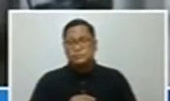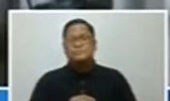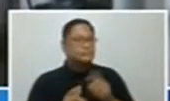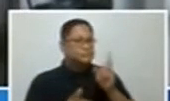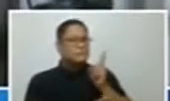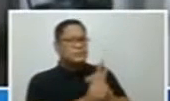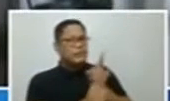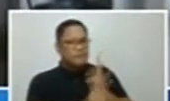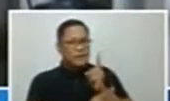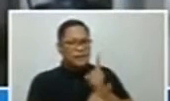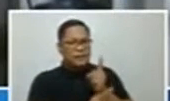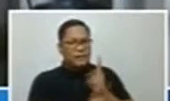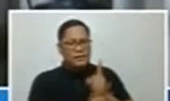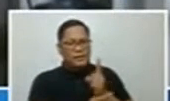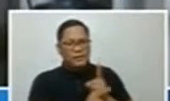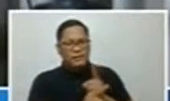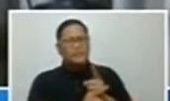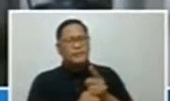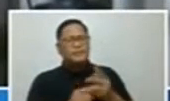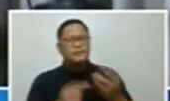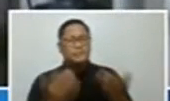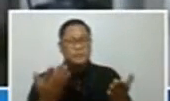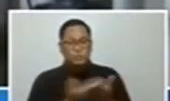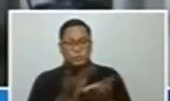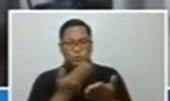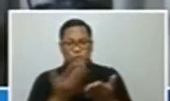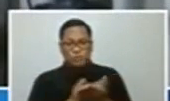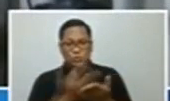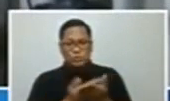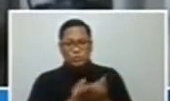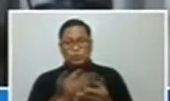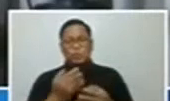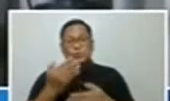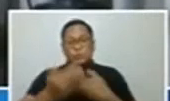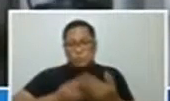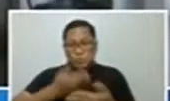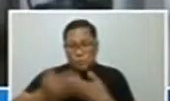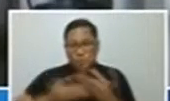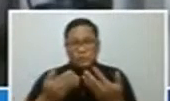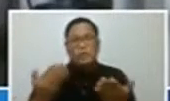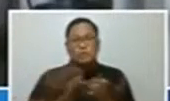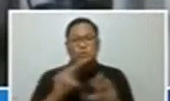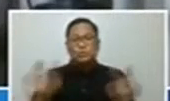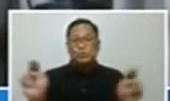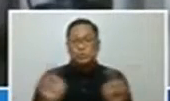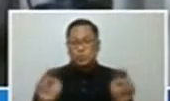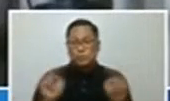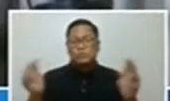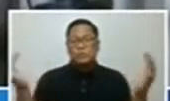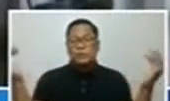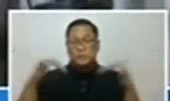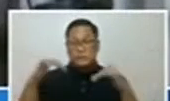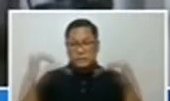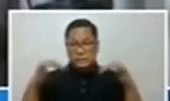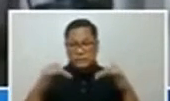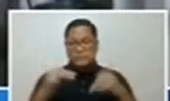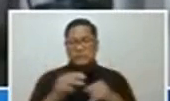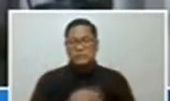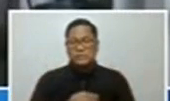talagang gusto niyang bisitahin ng personal yung ibang mga tropa natin na napapalaban. Alam mo naman, ang